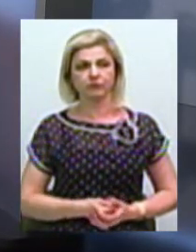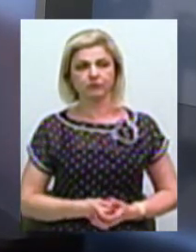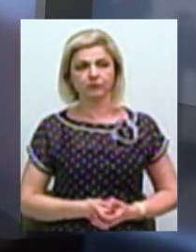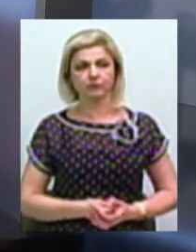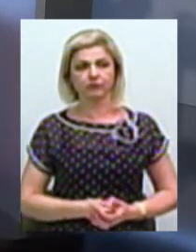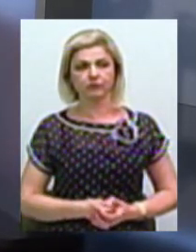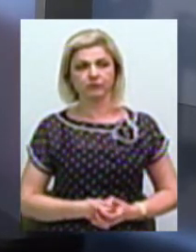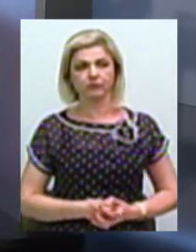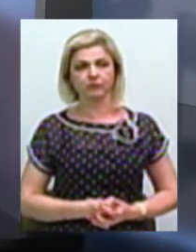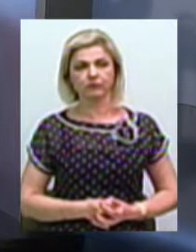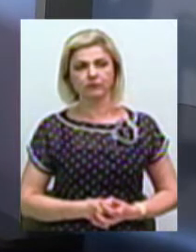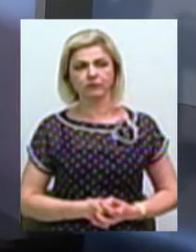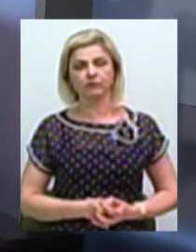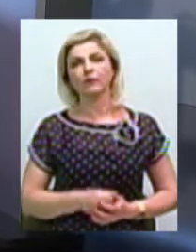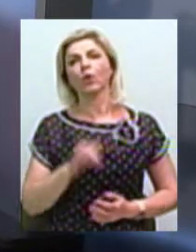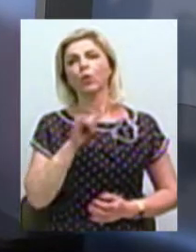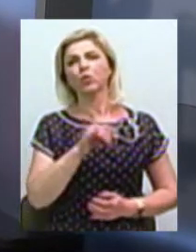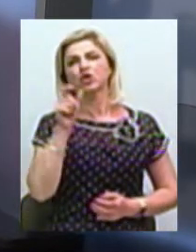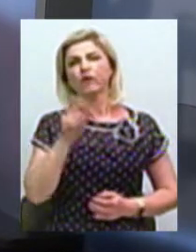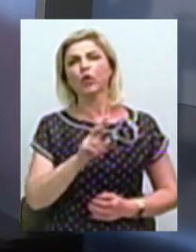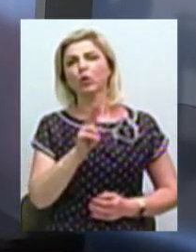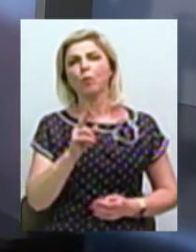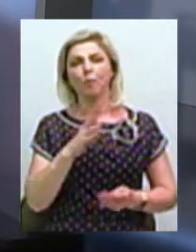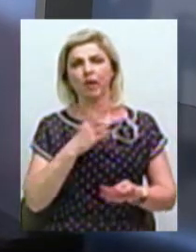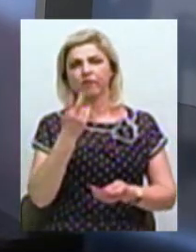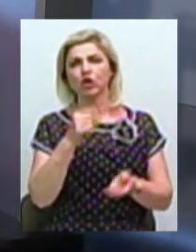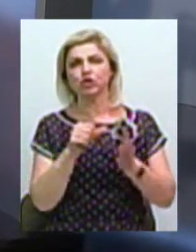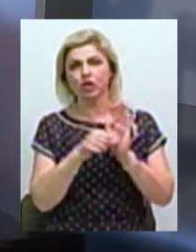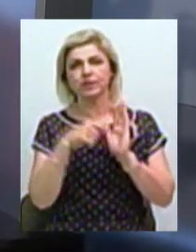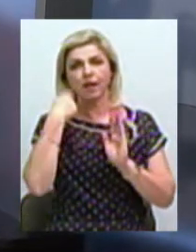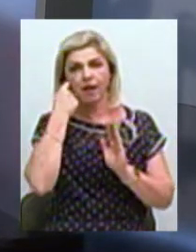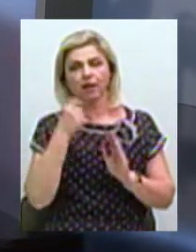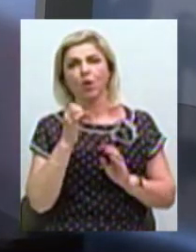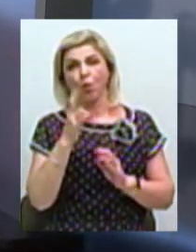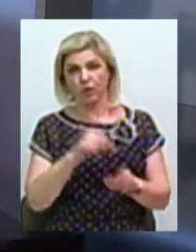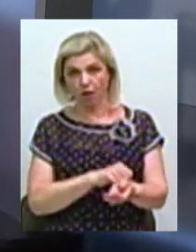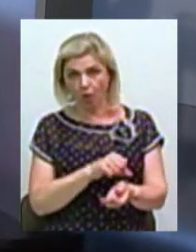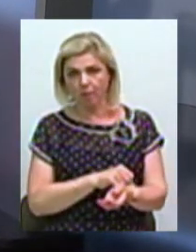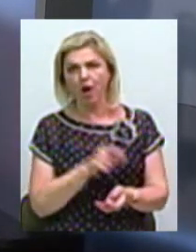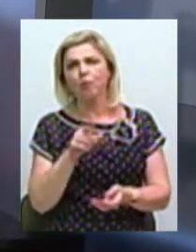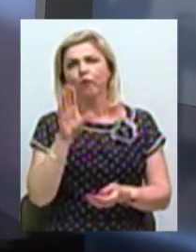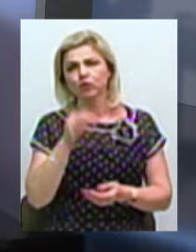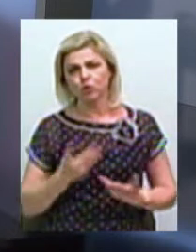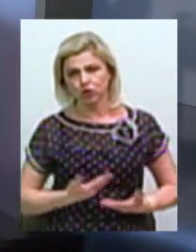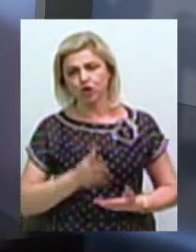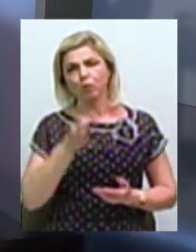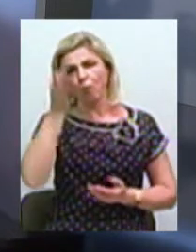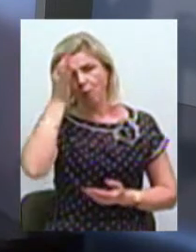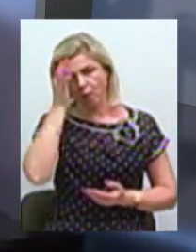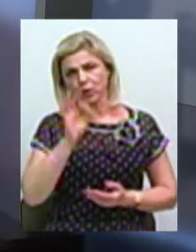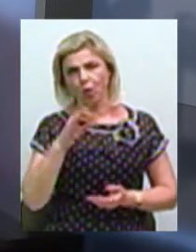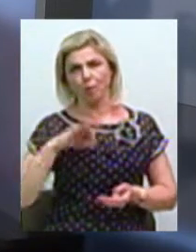Він буде пам'ятати ті відчуття, які він іспитував при употребленні. А скажіть, будь ласка, якщо пацієнт